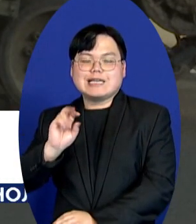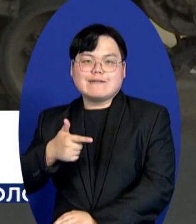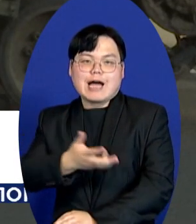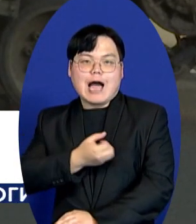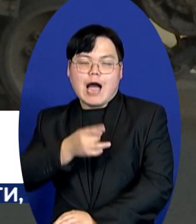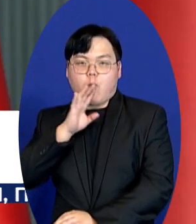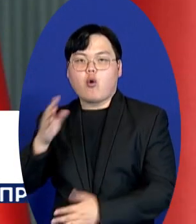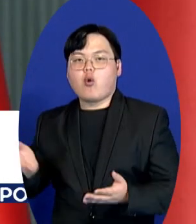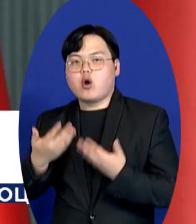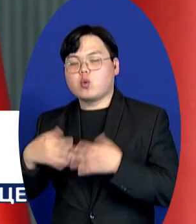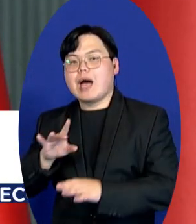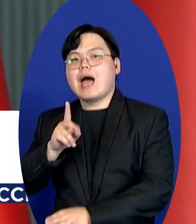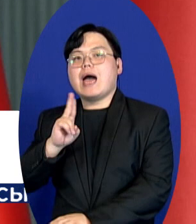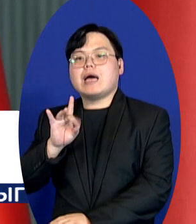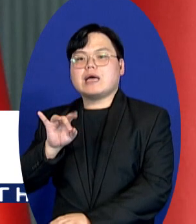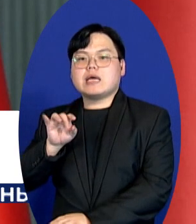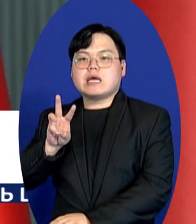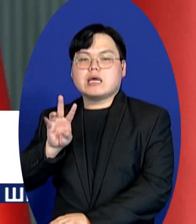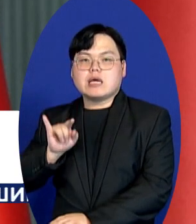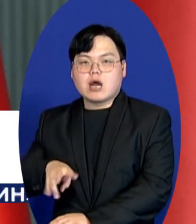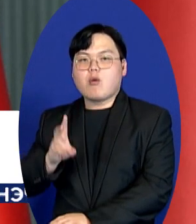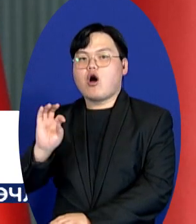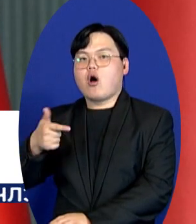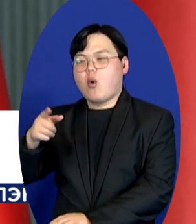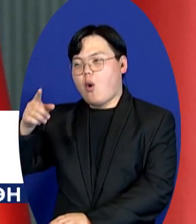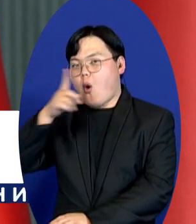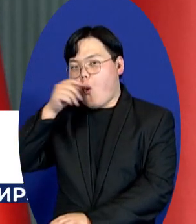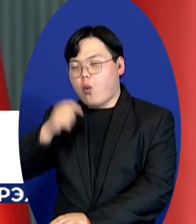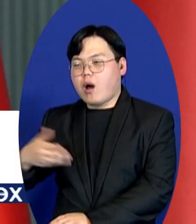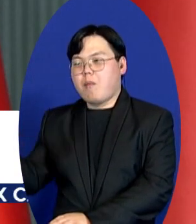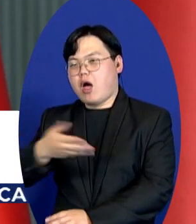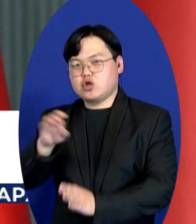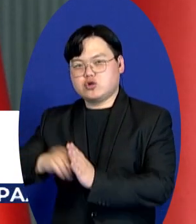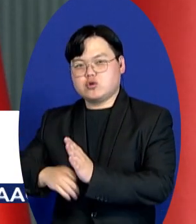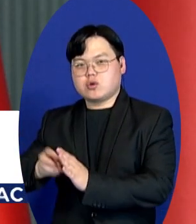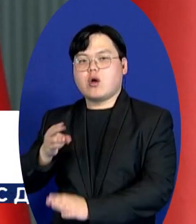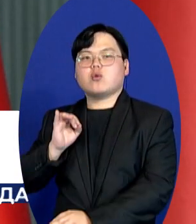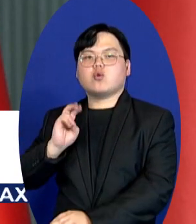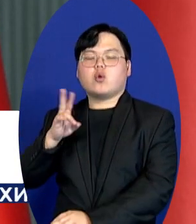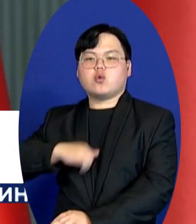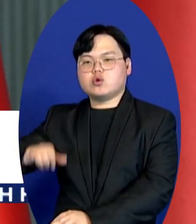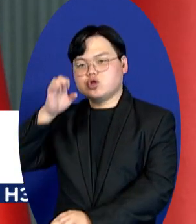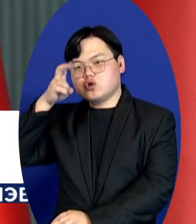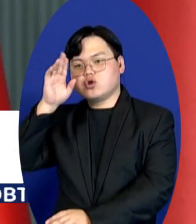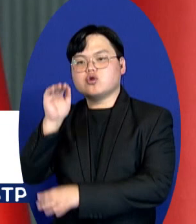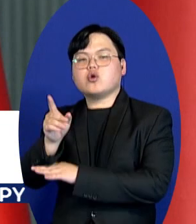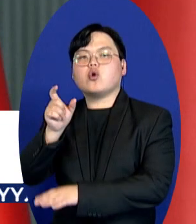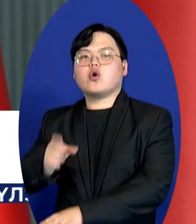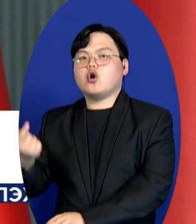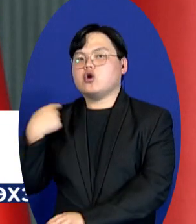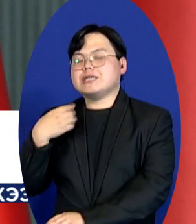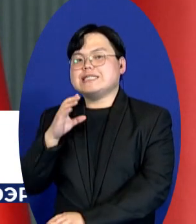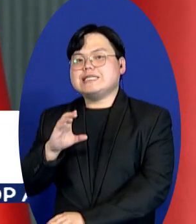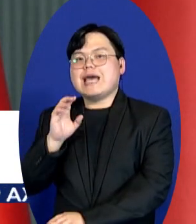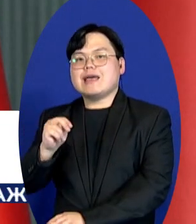байна. Тэгвэл Кремль хойгийг Украины мэдэлд буцаахан зүйтэй гэдэг байр суурийг Туркийн ерөнхийлөгчийн төлөөлөгч Ибрахим Калин өчигдөр